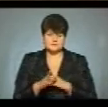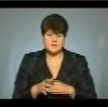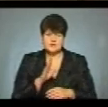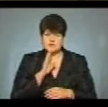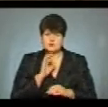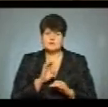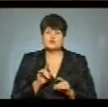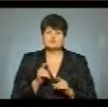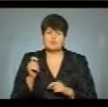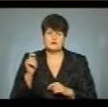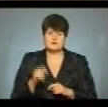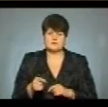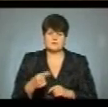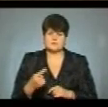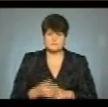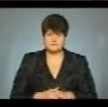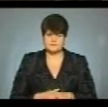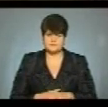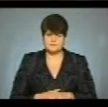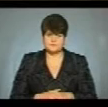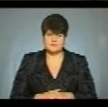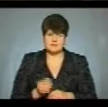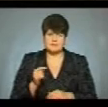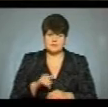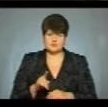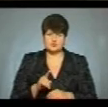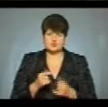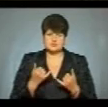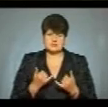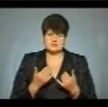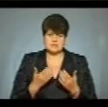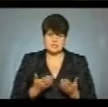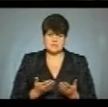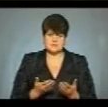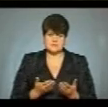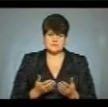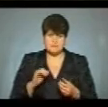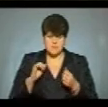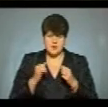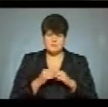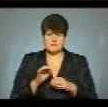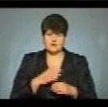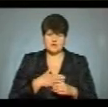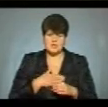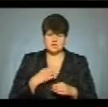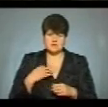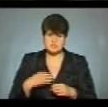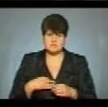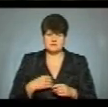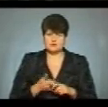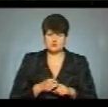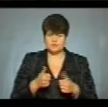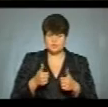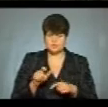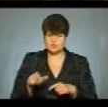розповідає, чому приїхала на Тернопільщину. Тому що тут Тому що тут пам'ять про наших синів і дуже хороші у вас